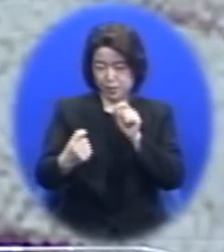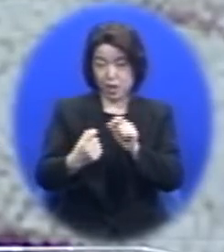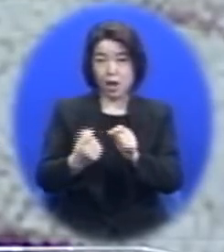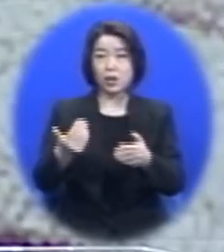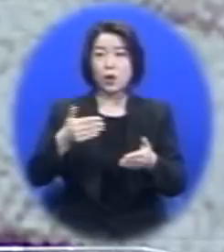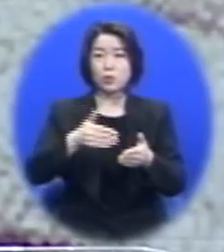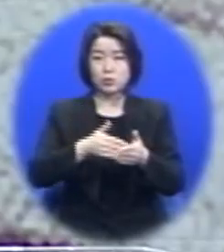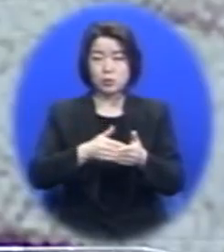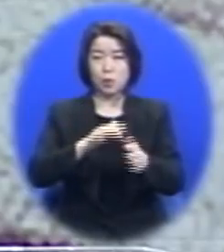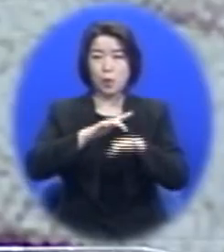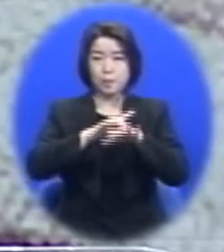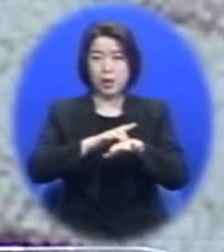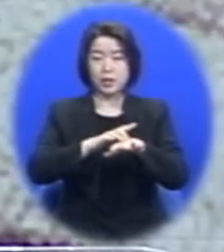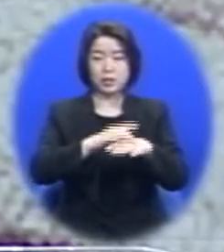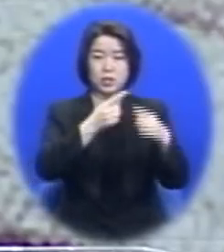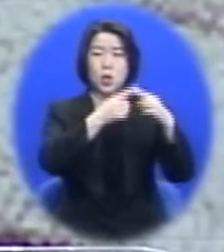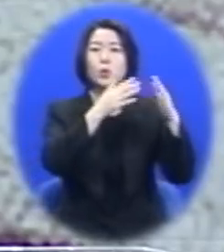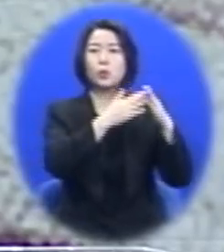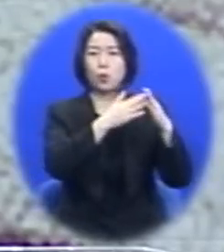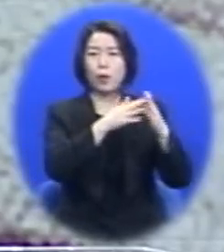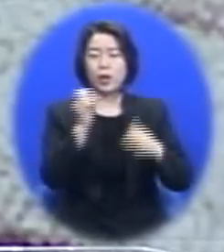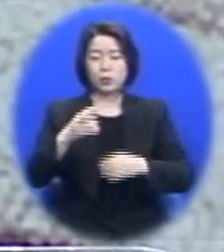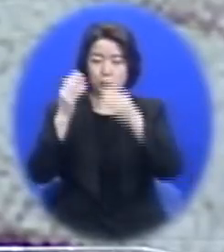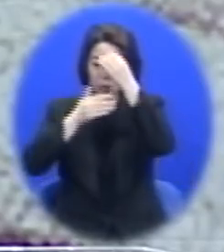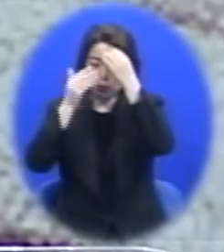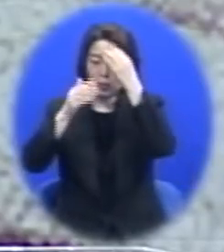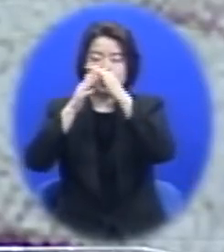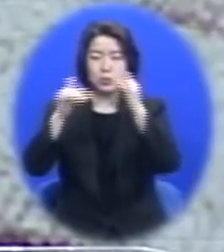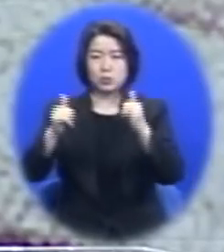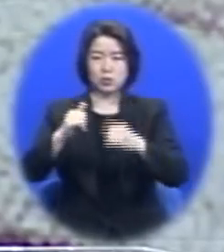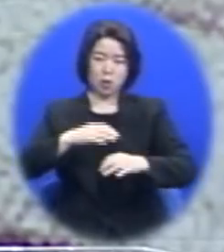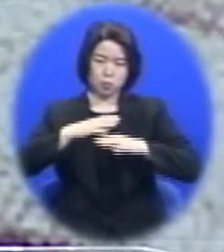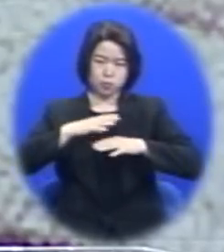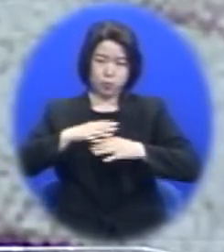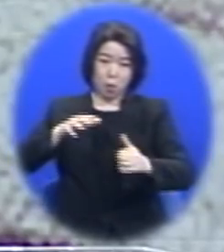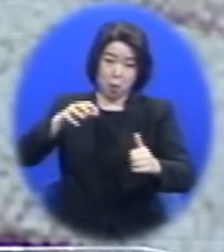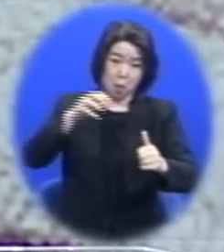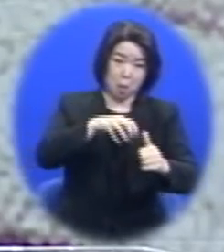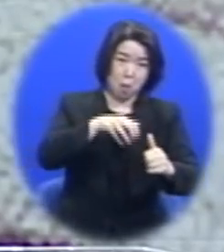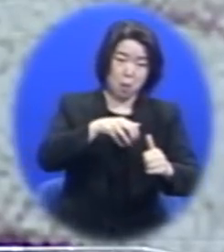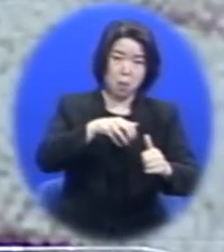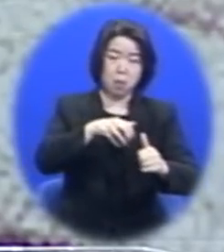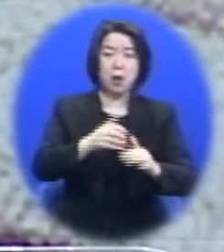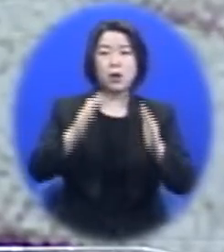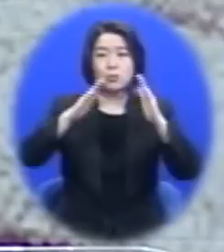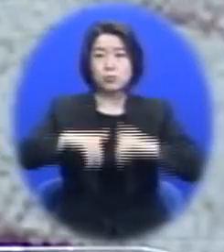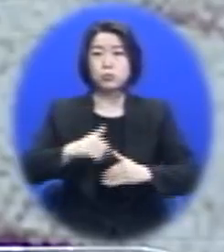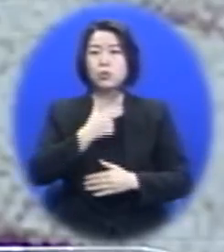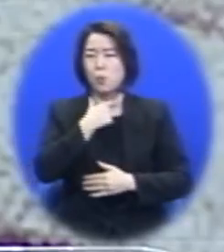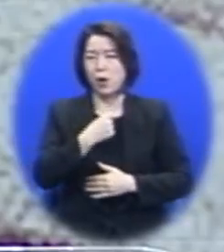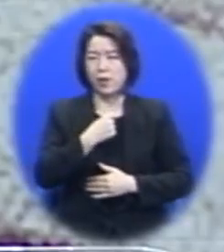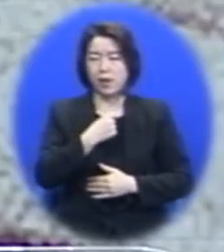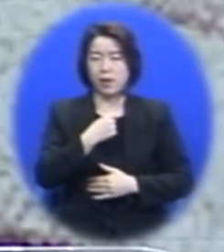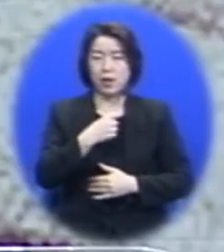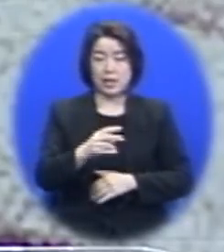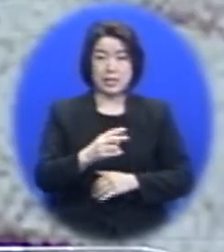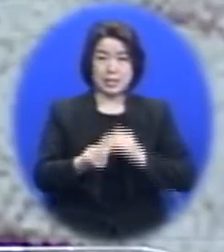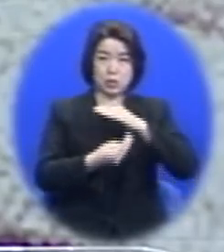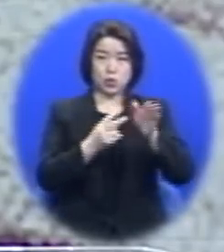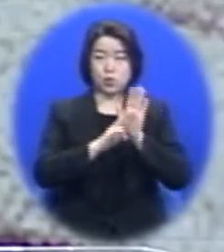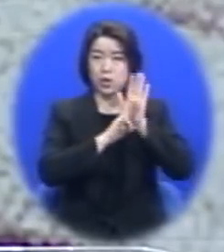교회와 성도들을 무섭게 공격하여 물 얻으려고 합니다 이 계시록 12장 은